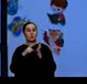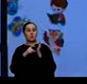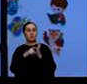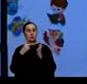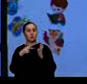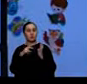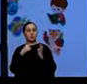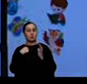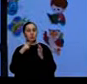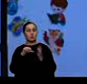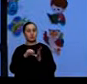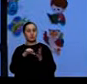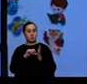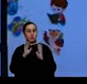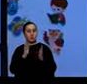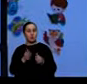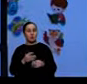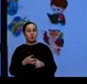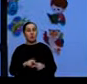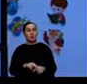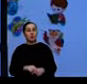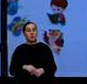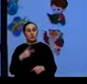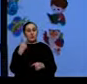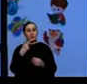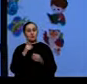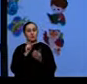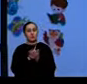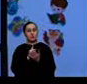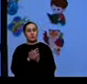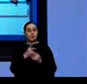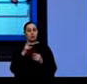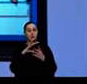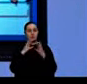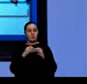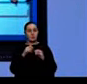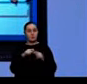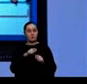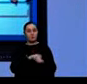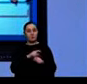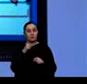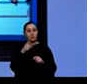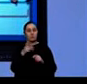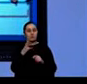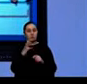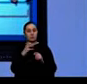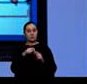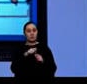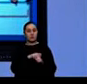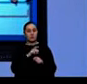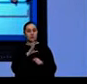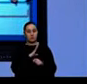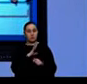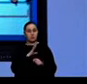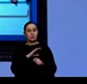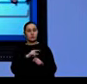720 sonlar ishtirok etadi. Ikkinchi amalda Jami masofa 1500 metr